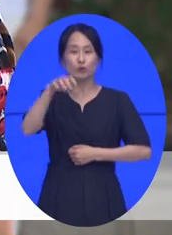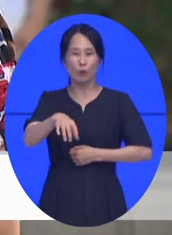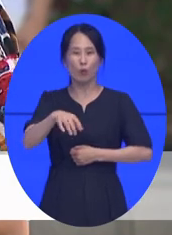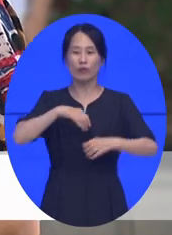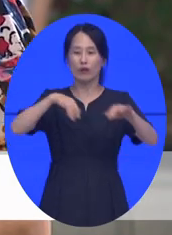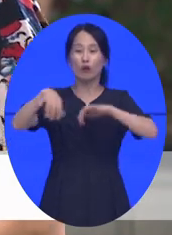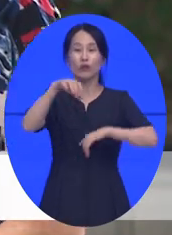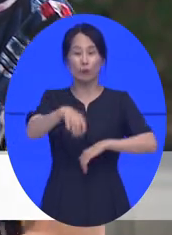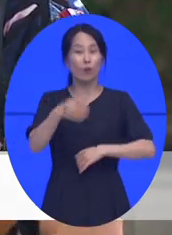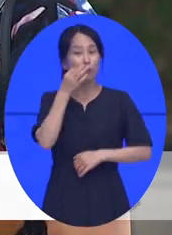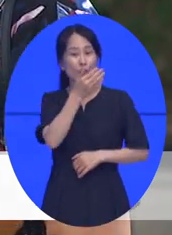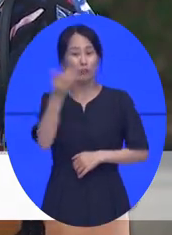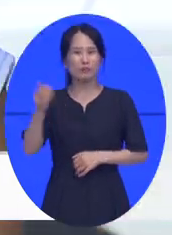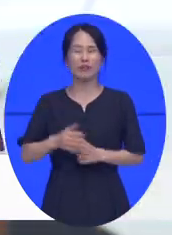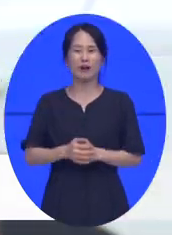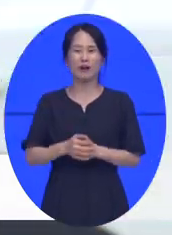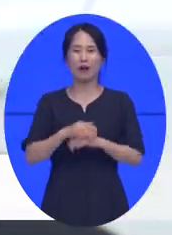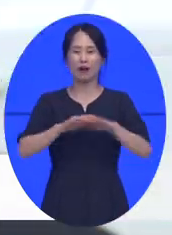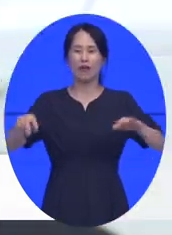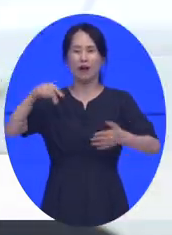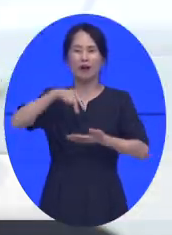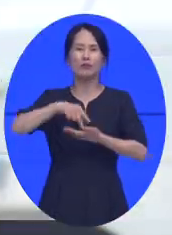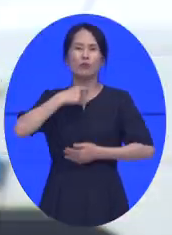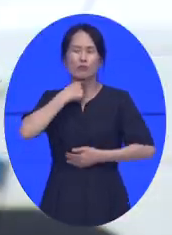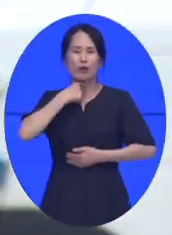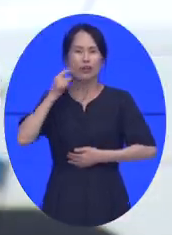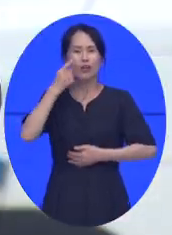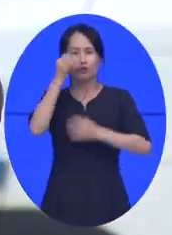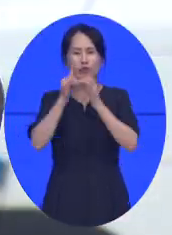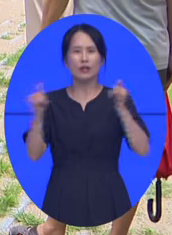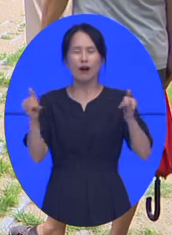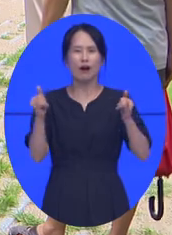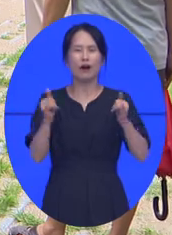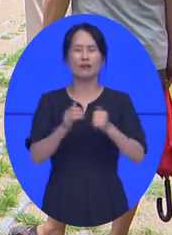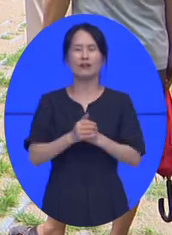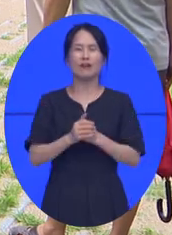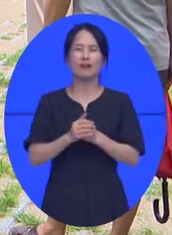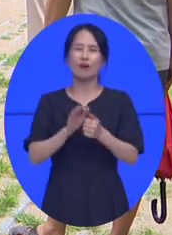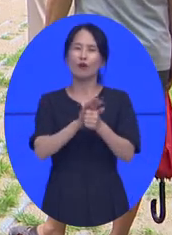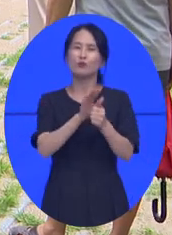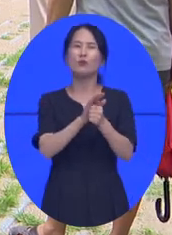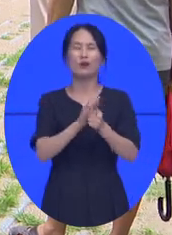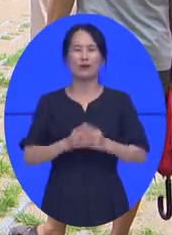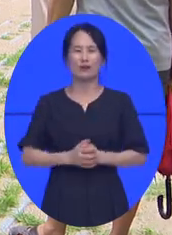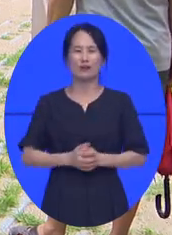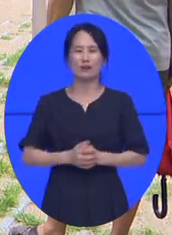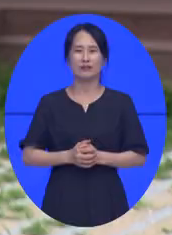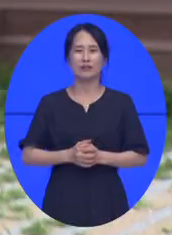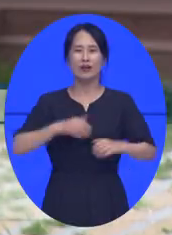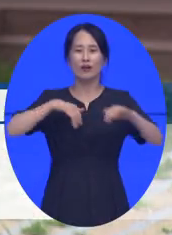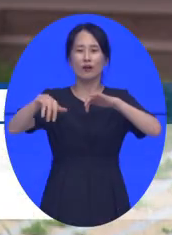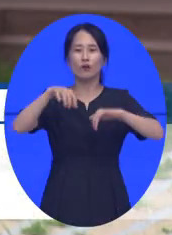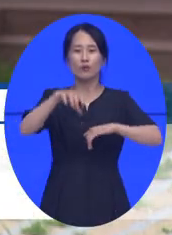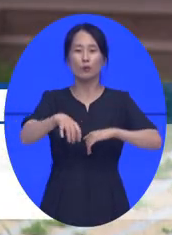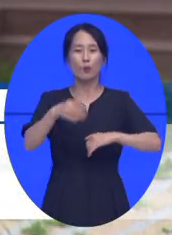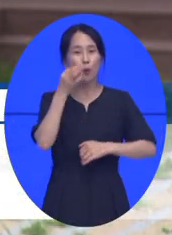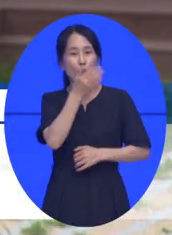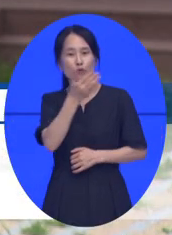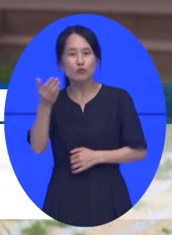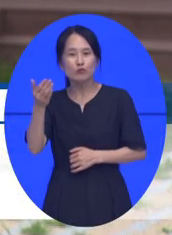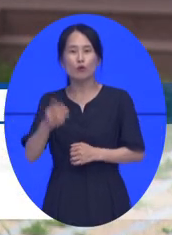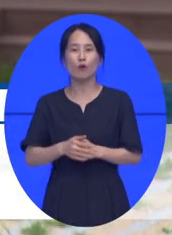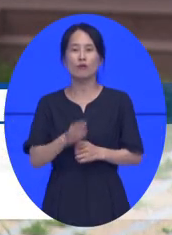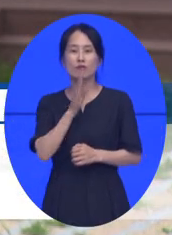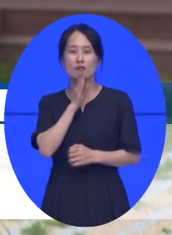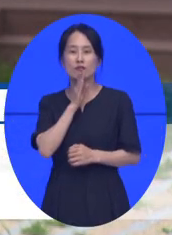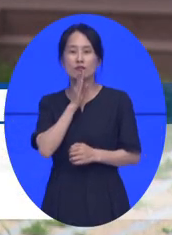거리로 나온 예술입니다. 무대에 목말랐던 예술인들에겐 단비 같은 시간입니다. 거리로 나온다는 것 자체가 현장에서